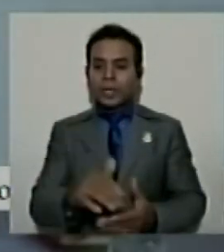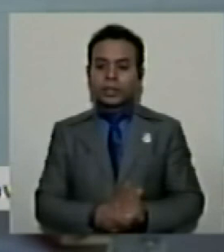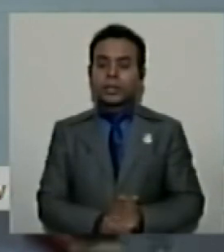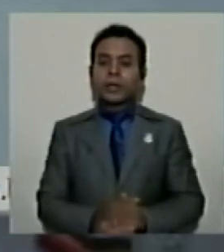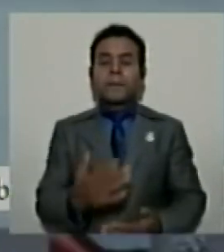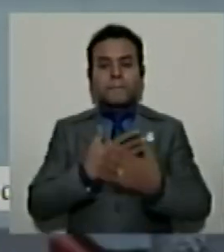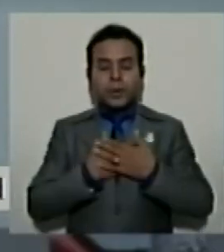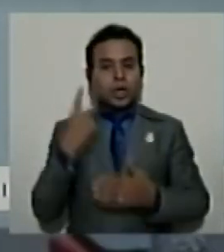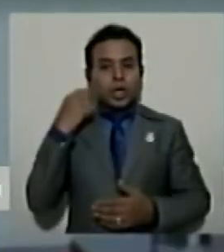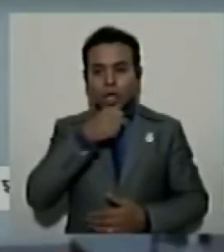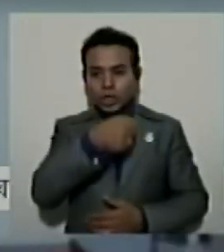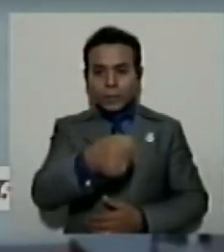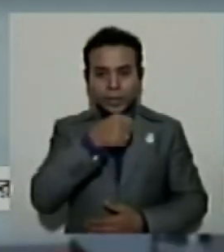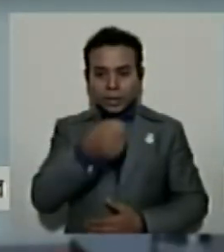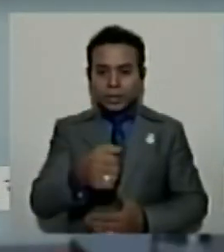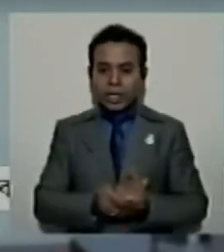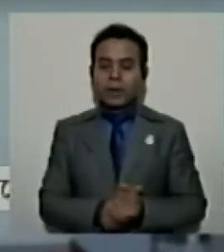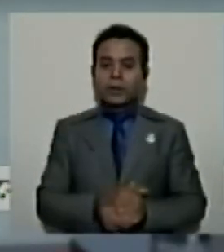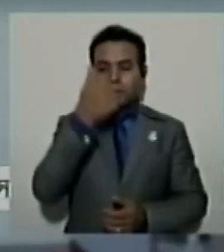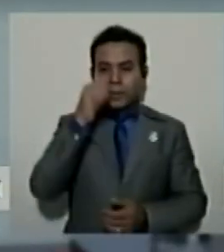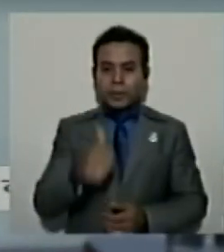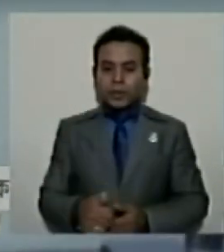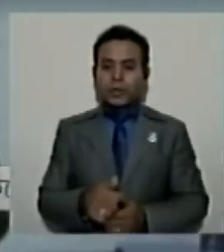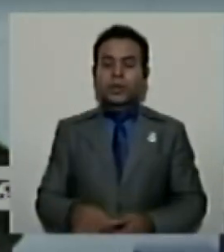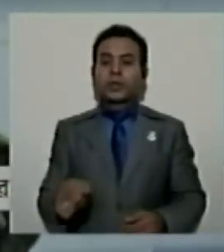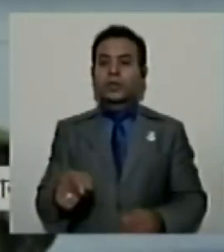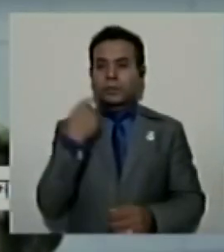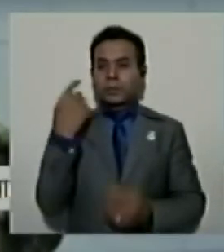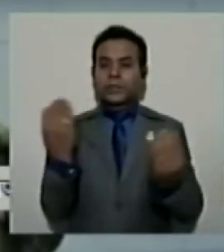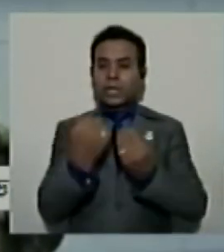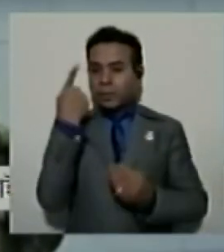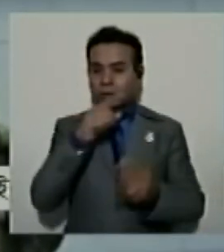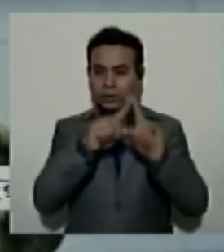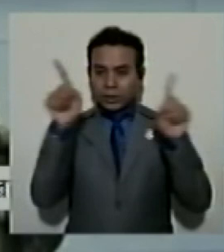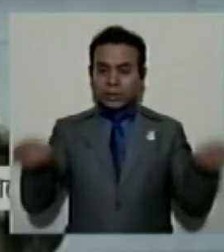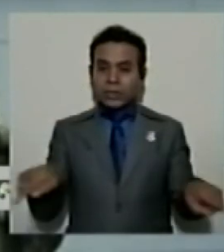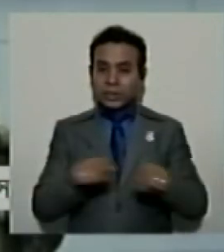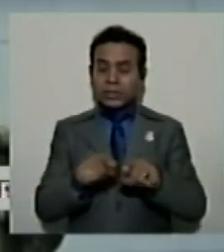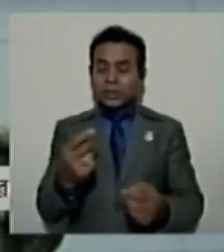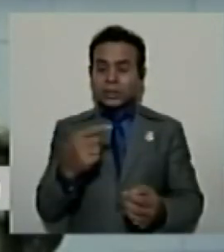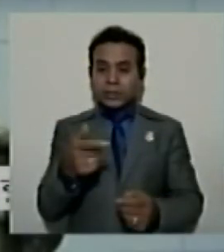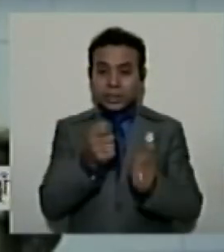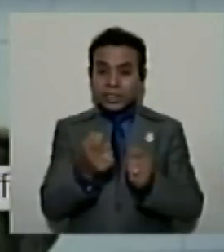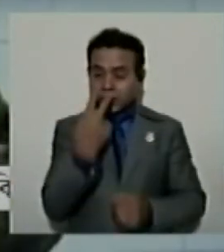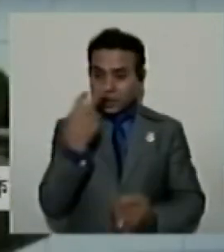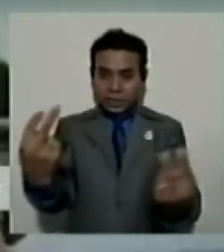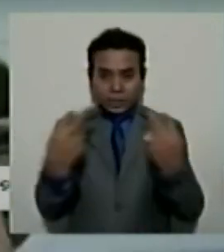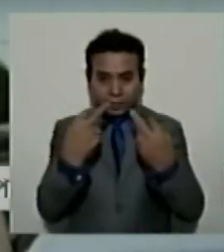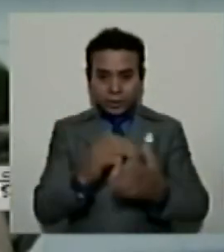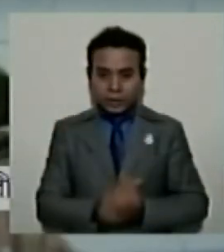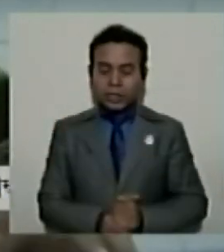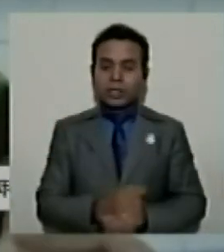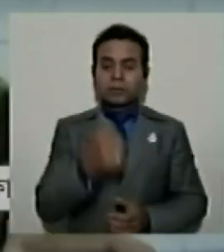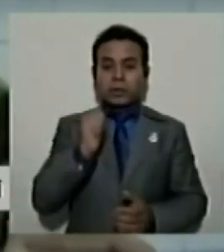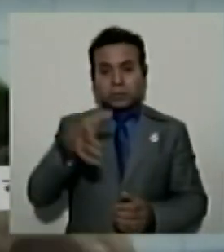বিশিষ্ট ব্যক্তিজন যারা আজকে এই প্রেস বুলেটিন উপভোগ করবেন, আসসালামু আলাইকুম।